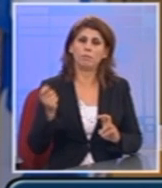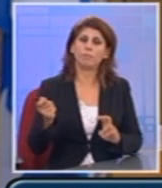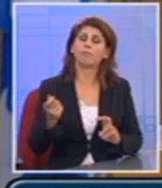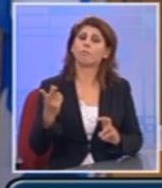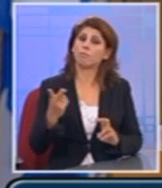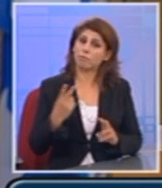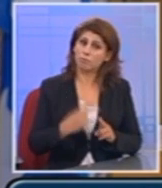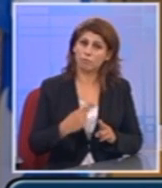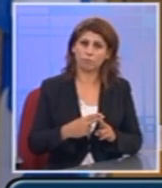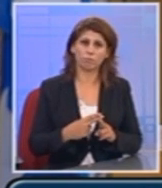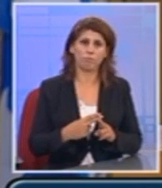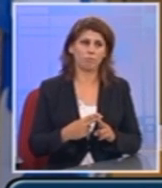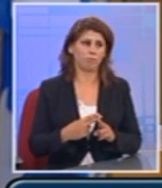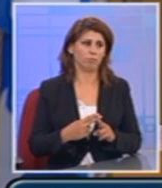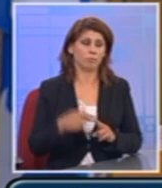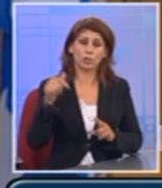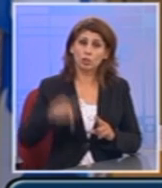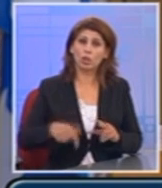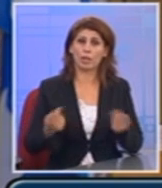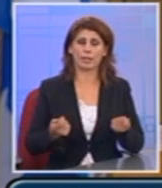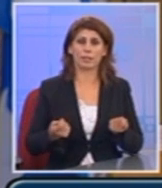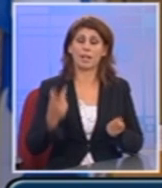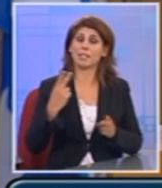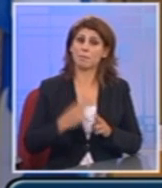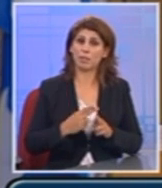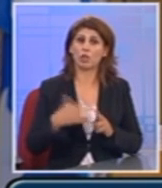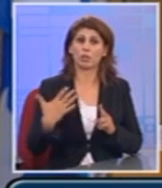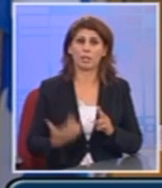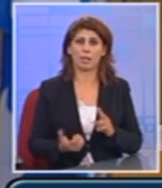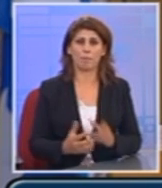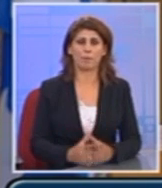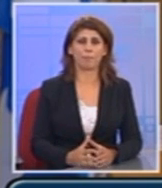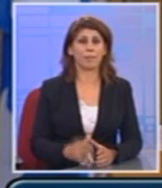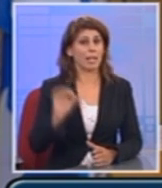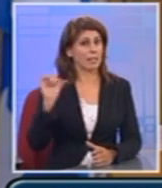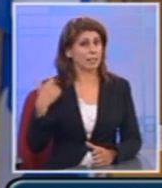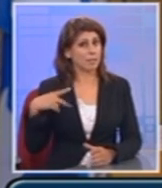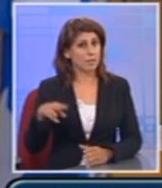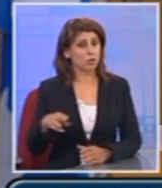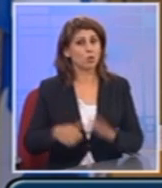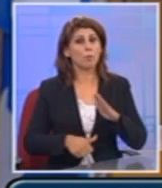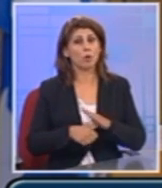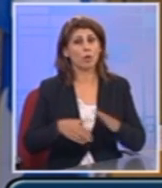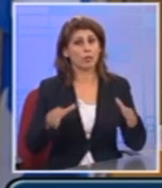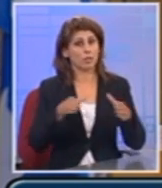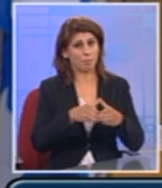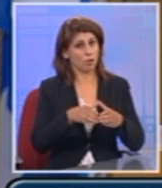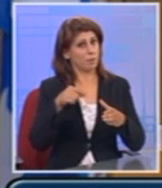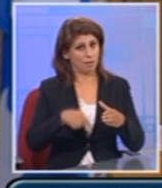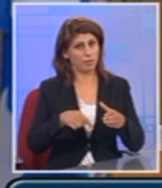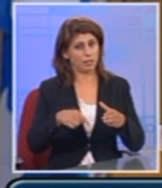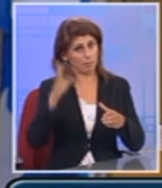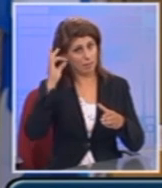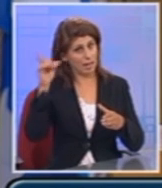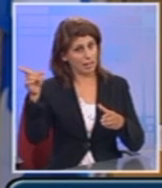σημαντικό ότι γίνεται τώρα είναι σημαντικό ότι είχαμε χθες μαζί μας τον πρόεδρο της επιτροπής αυτής